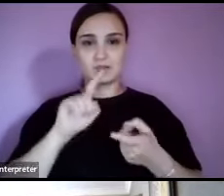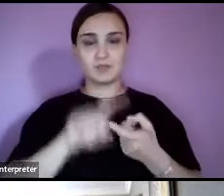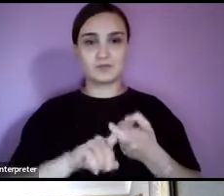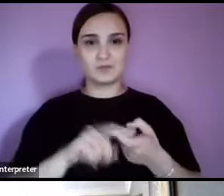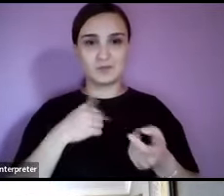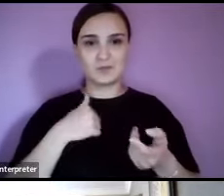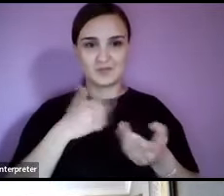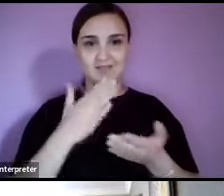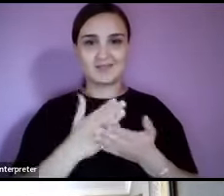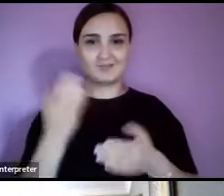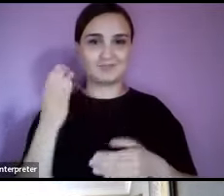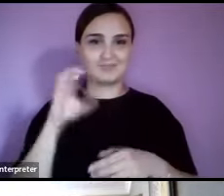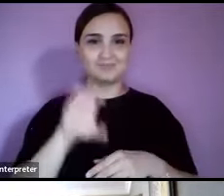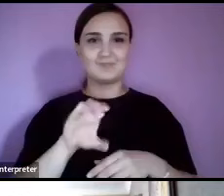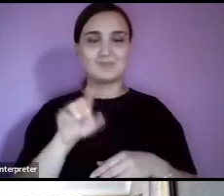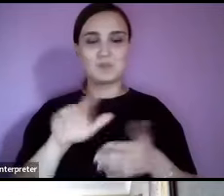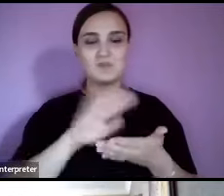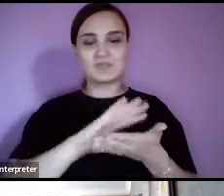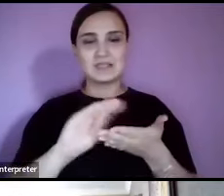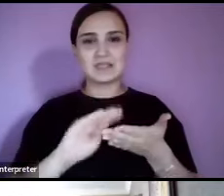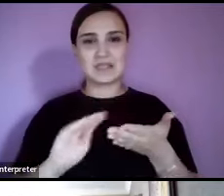და გირჩევთ რომ წაიკითხოთ.